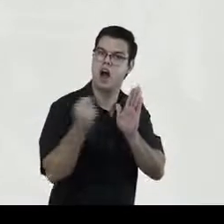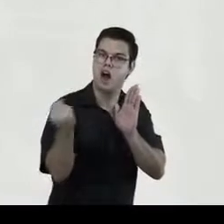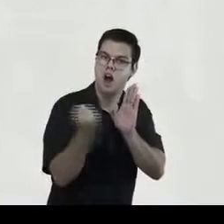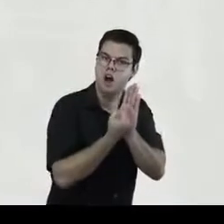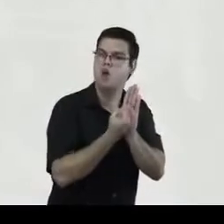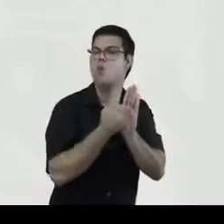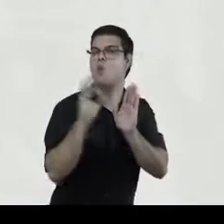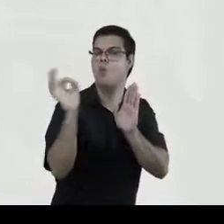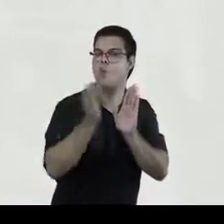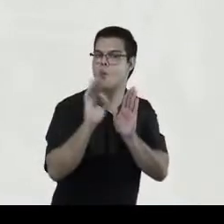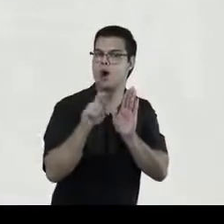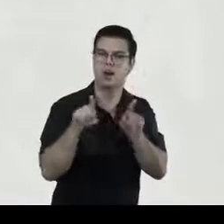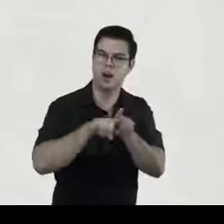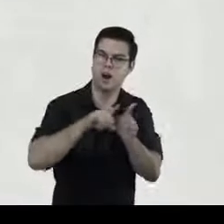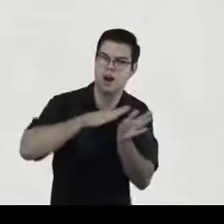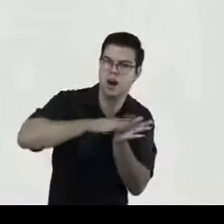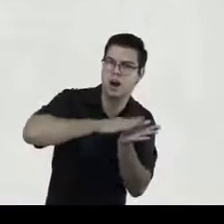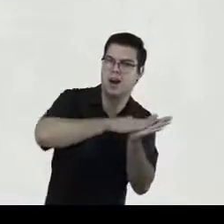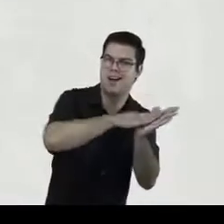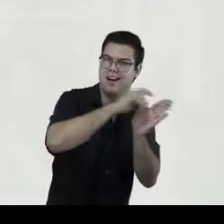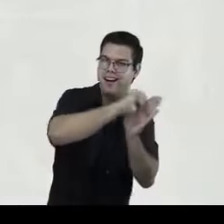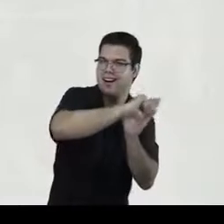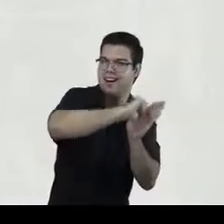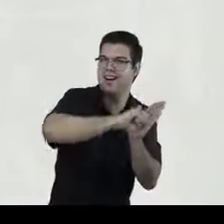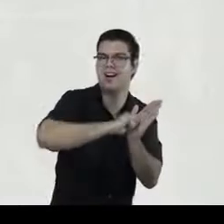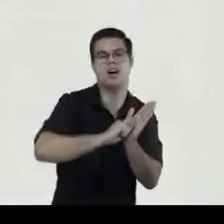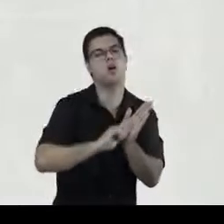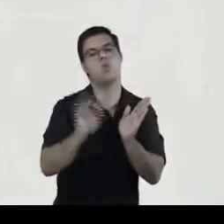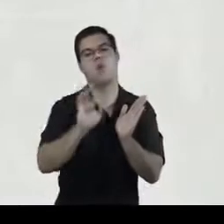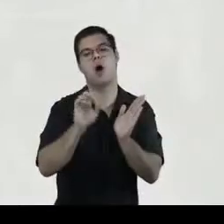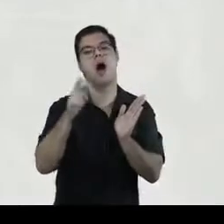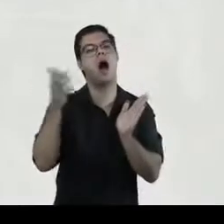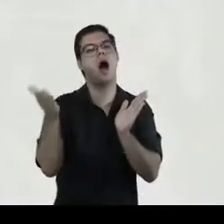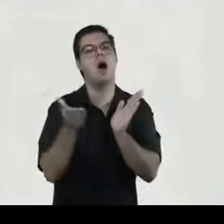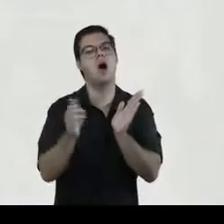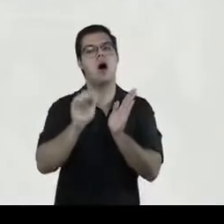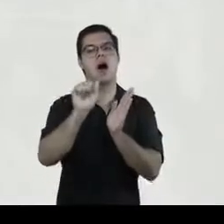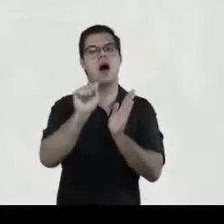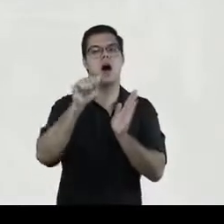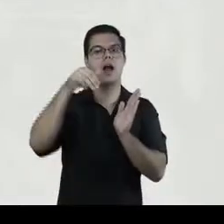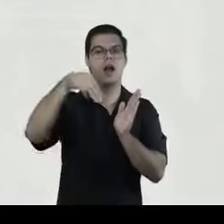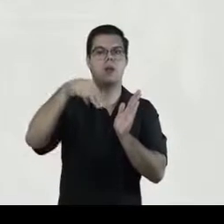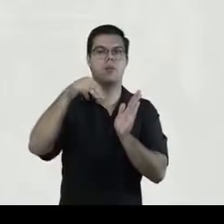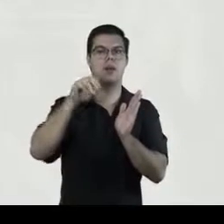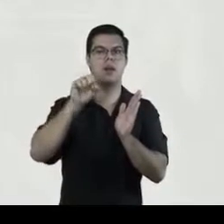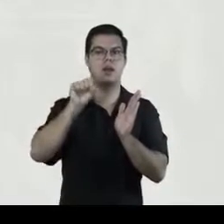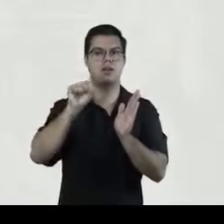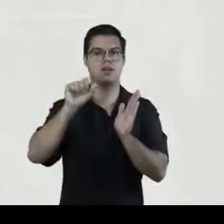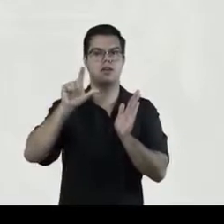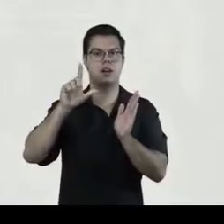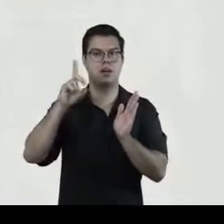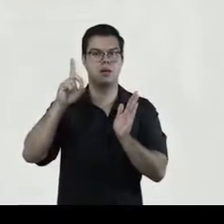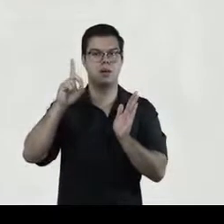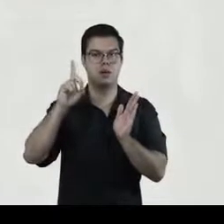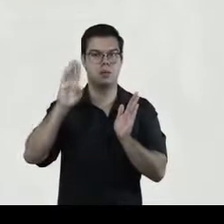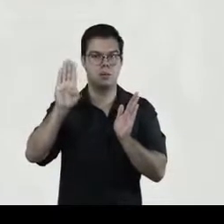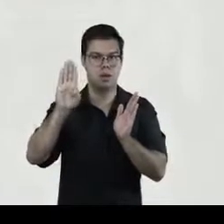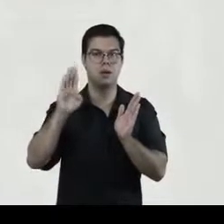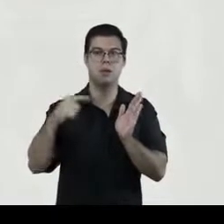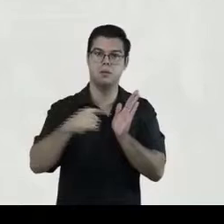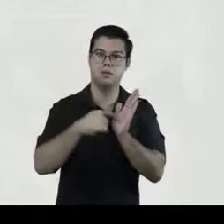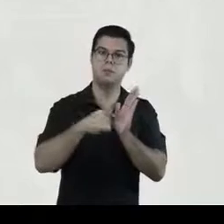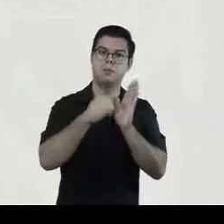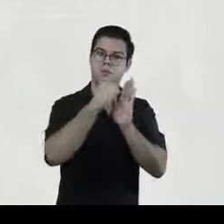n'a plus de L. C'est maintenant A mademoiselle Clémence de Bourges. Le L de Lyonnaise a disparu. Un petit ornement